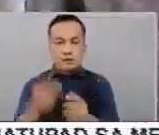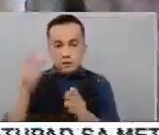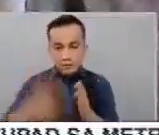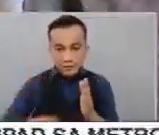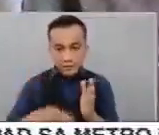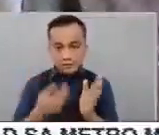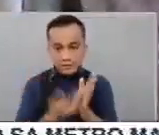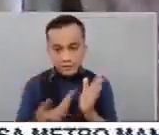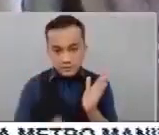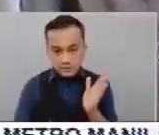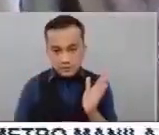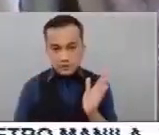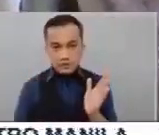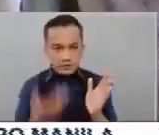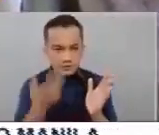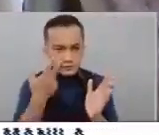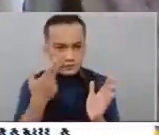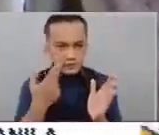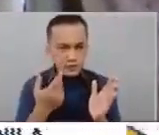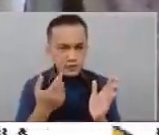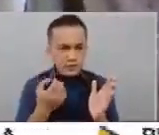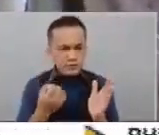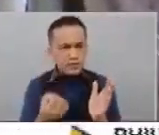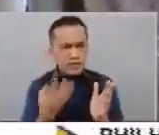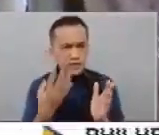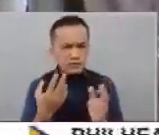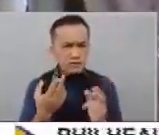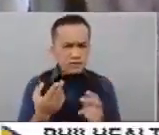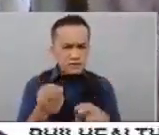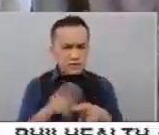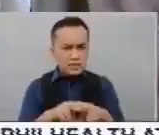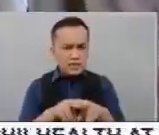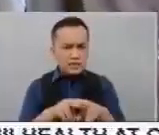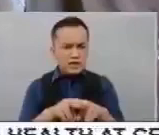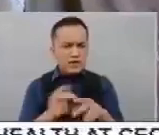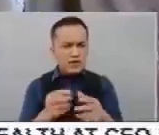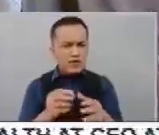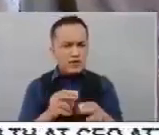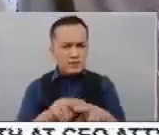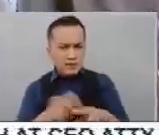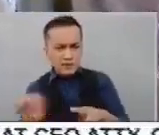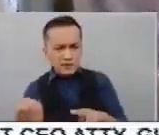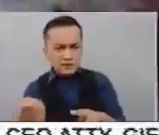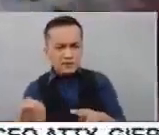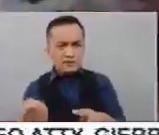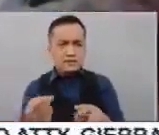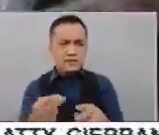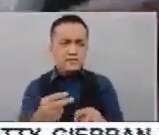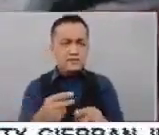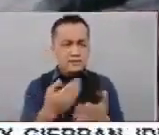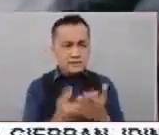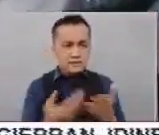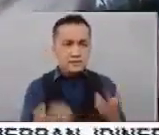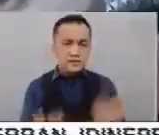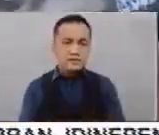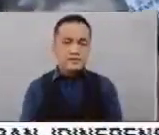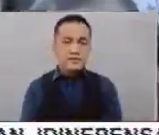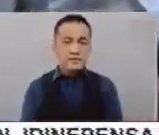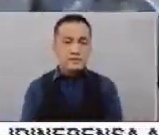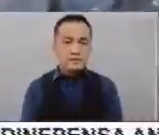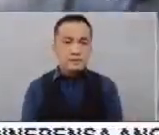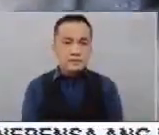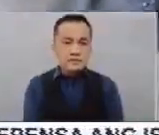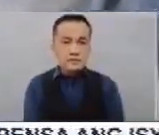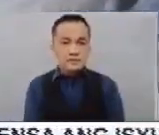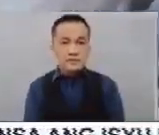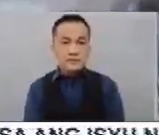yan ay 160 to 200 pesos per kilo. Depende sa laki. Ang tilapia naman, 120 to